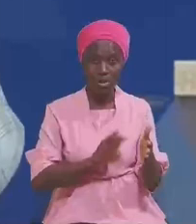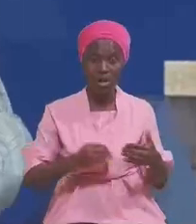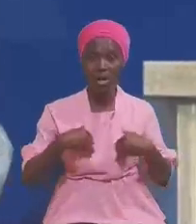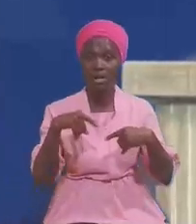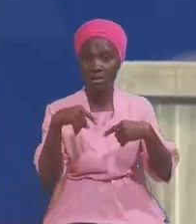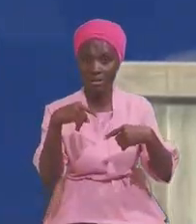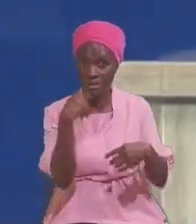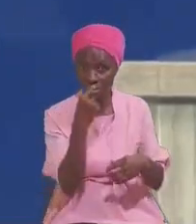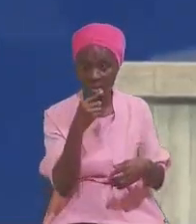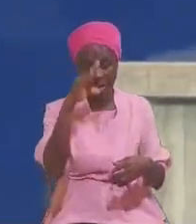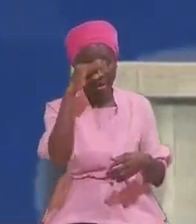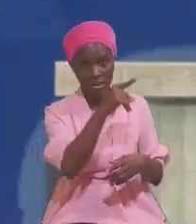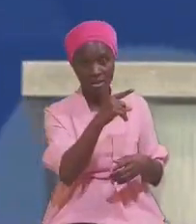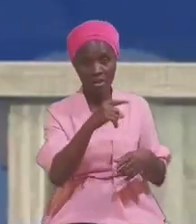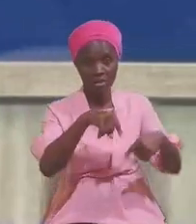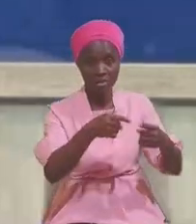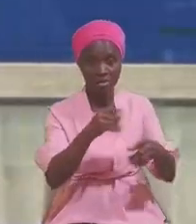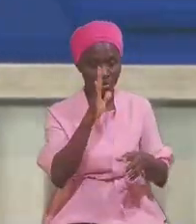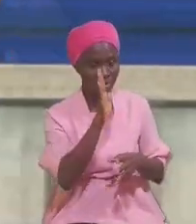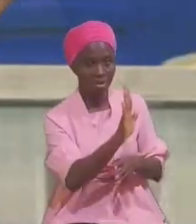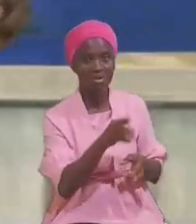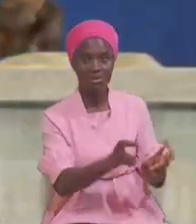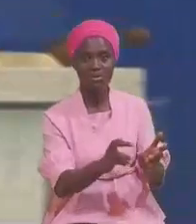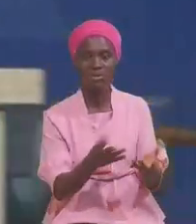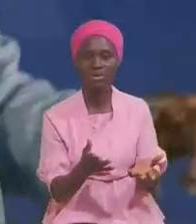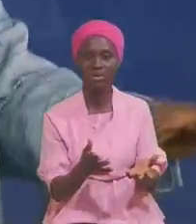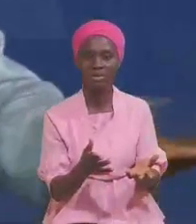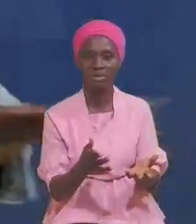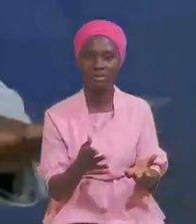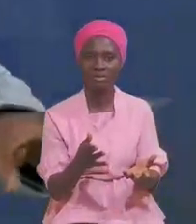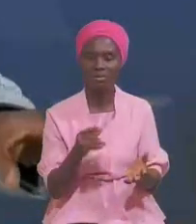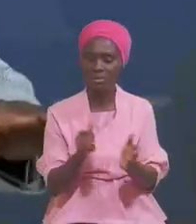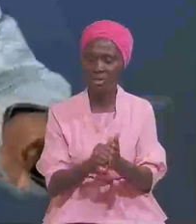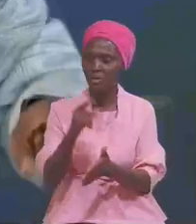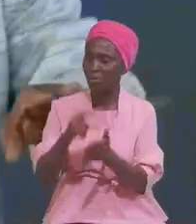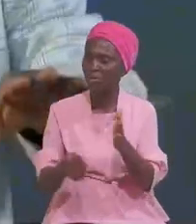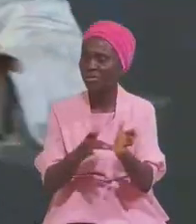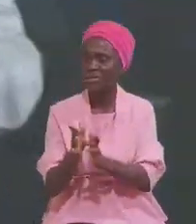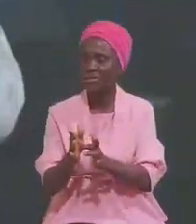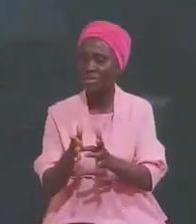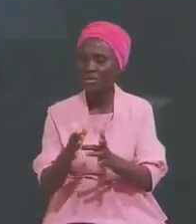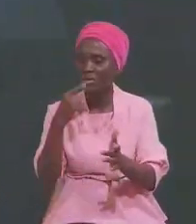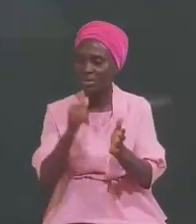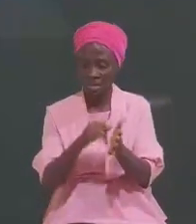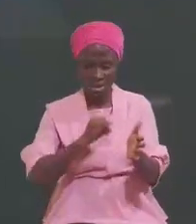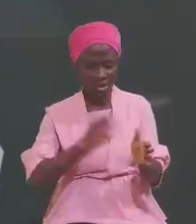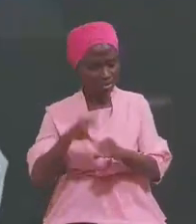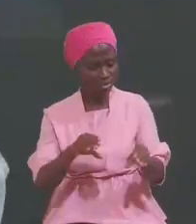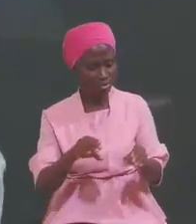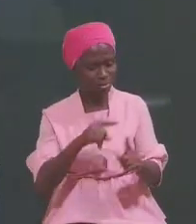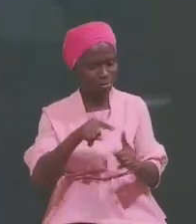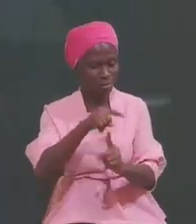alla. Qu'est-ce que Jésus a dit que je dois faire? Arriver là-bas. Arriver